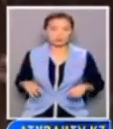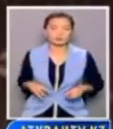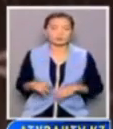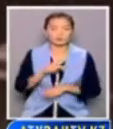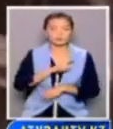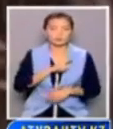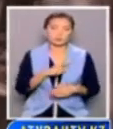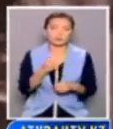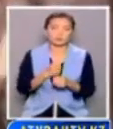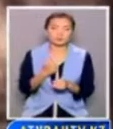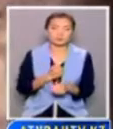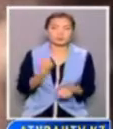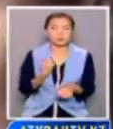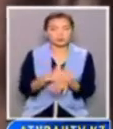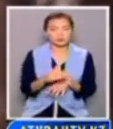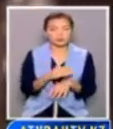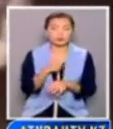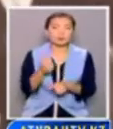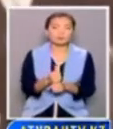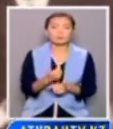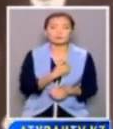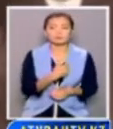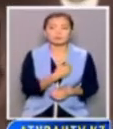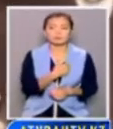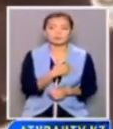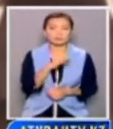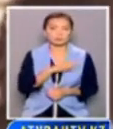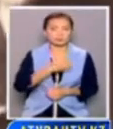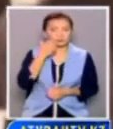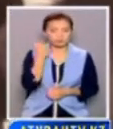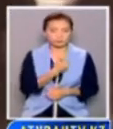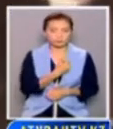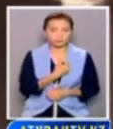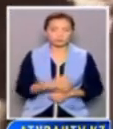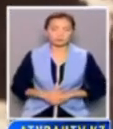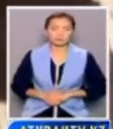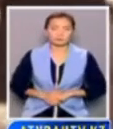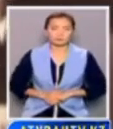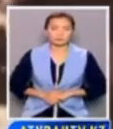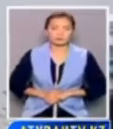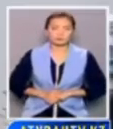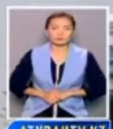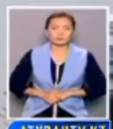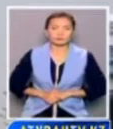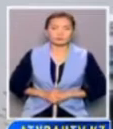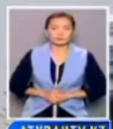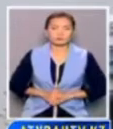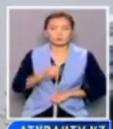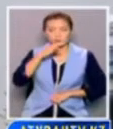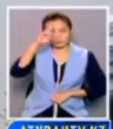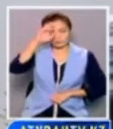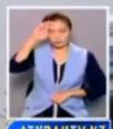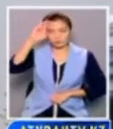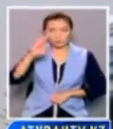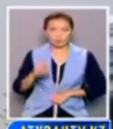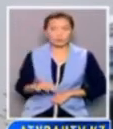мінезін де таразыға салды. Басты бәйгеге тігіп, соңғы мүмкіндікті уысынан шығармау үшін айқасты. Қазақ